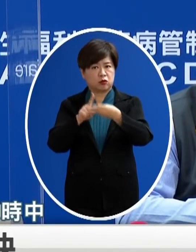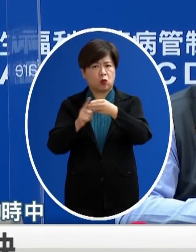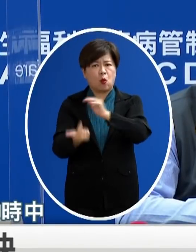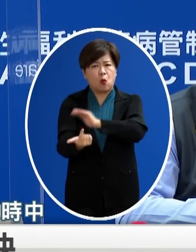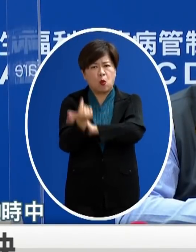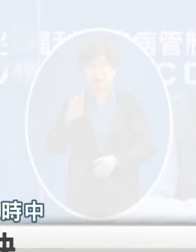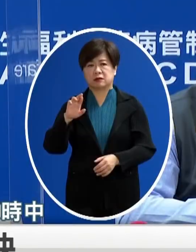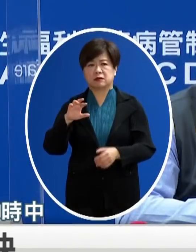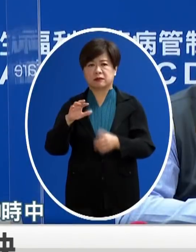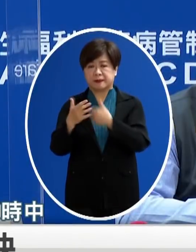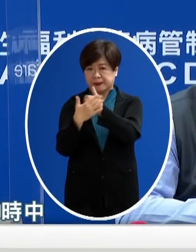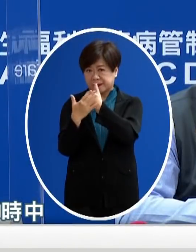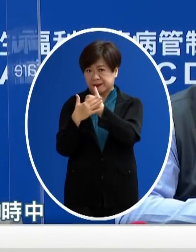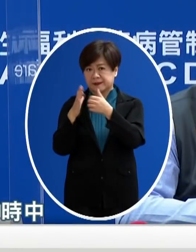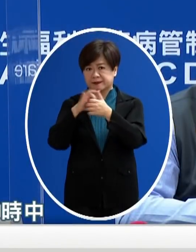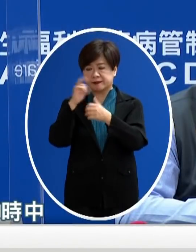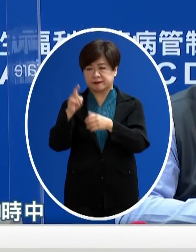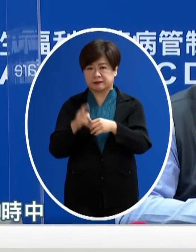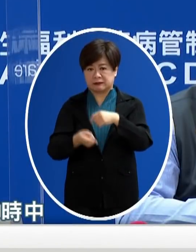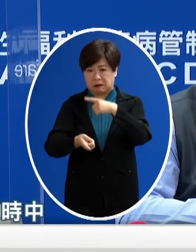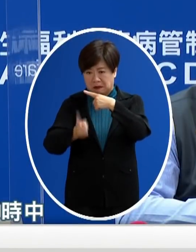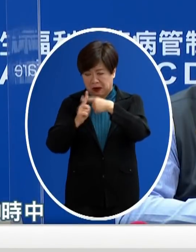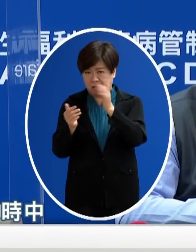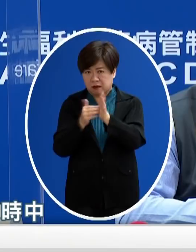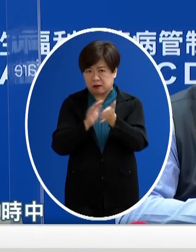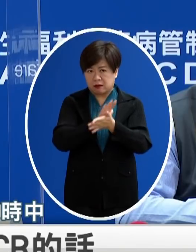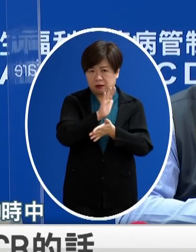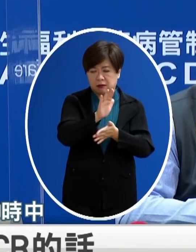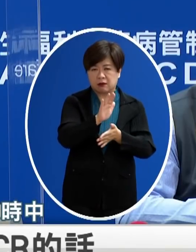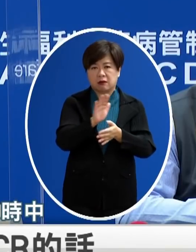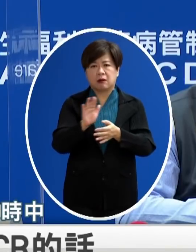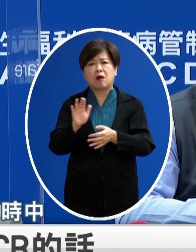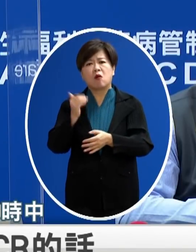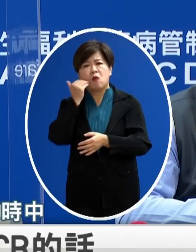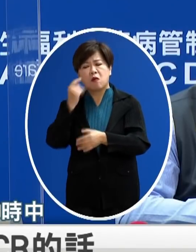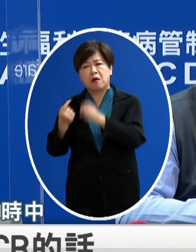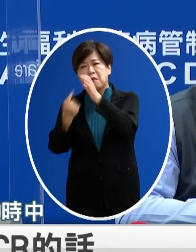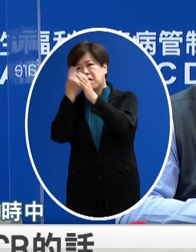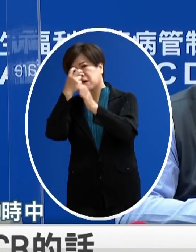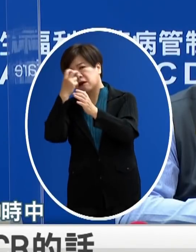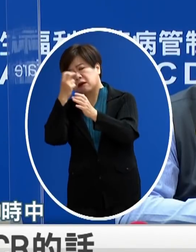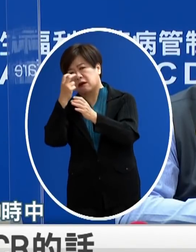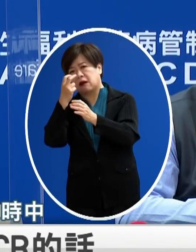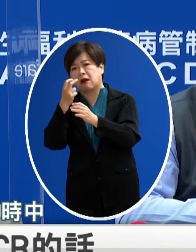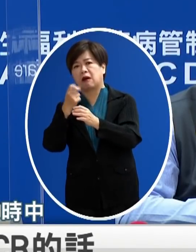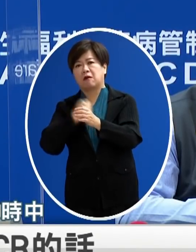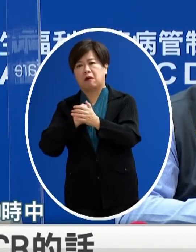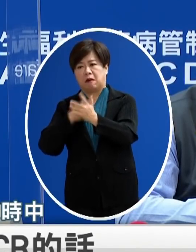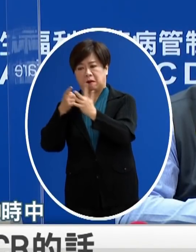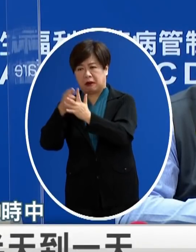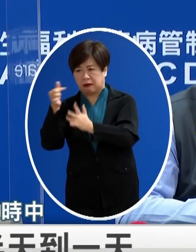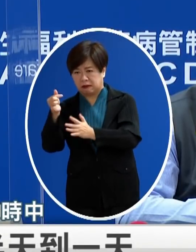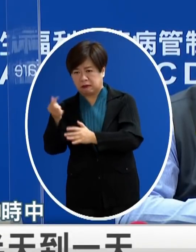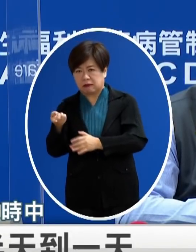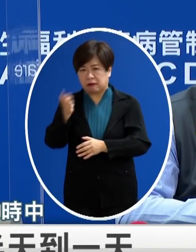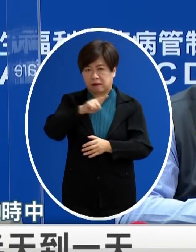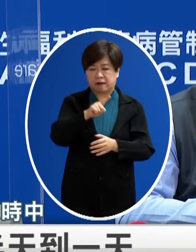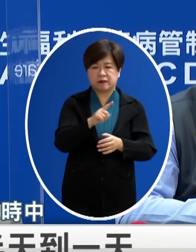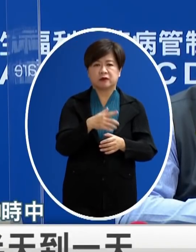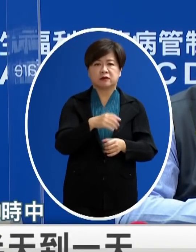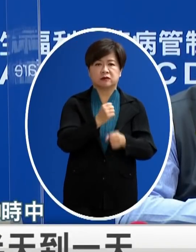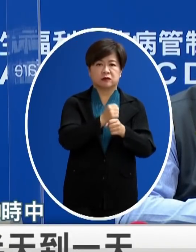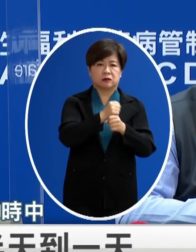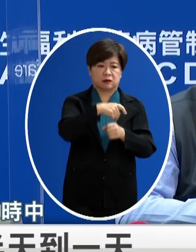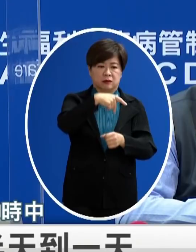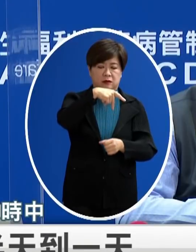速度会加快。快筛阳性之后，那平常我们送到实验室再来做 PCR 的话，那时间再加上